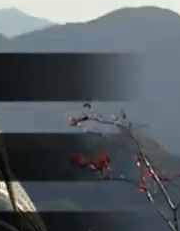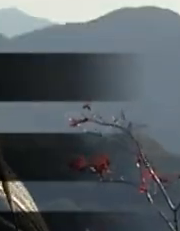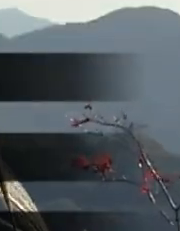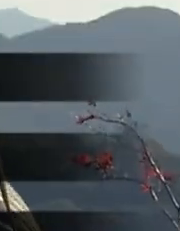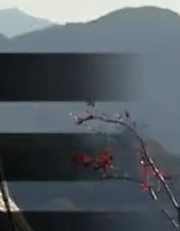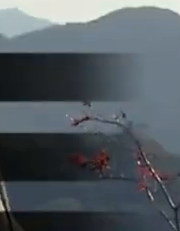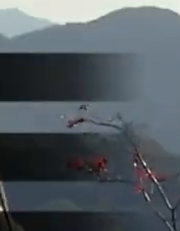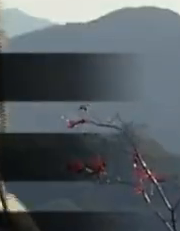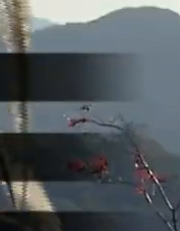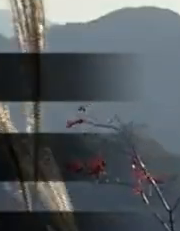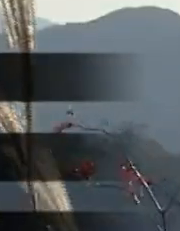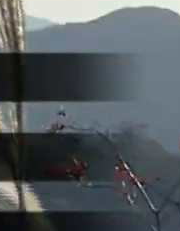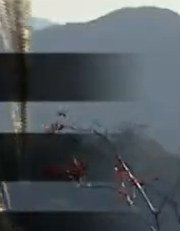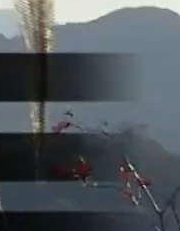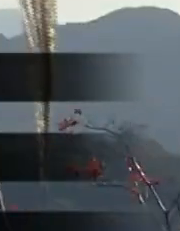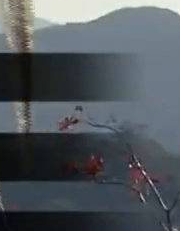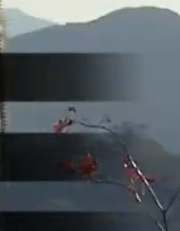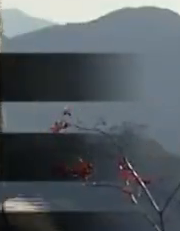으